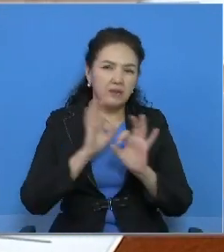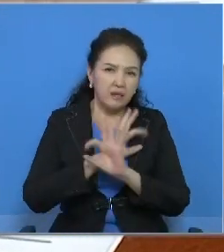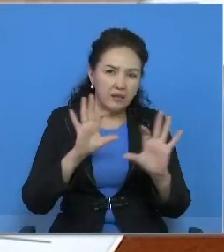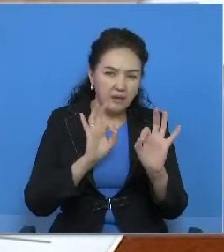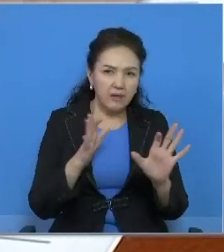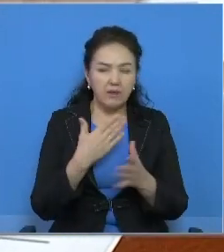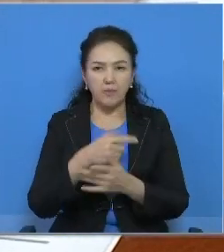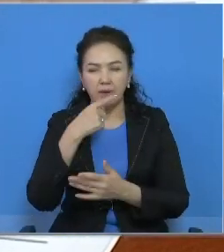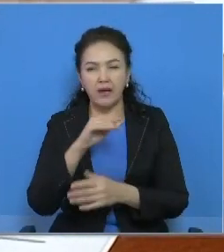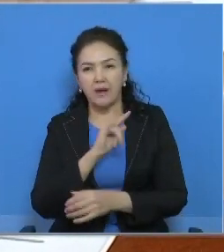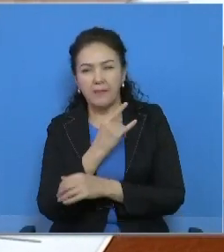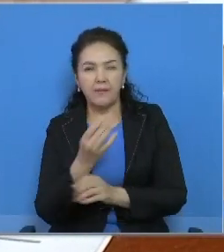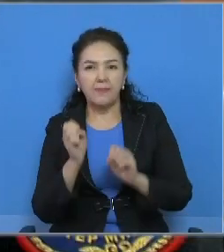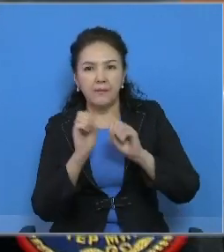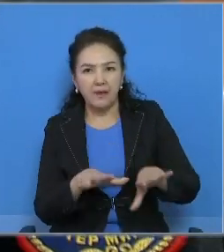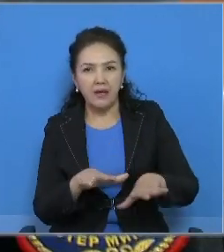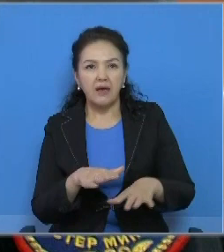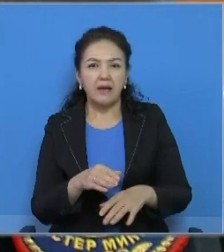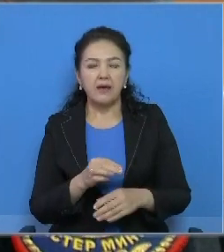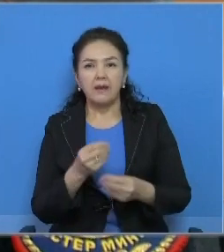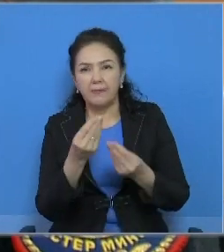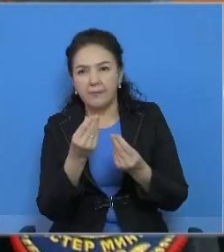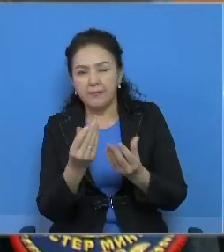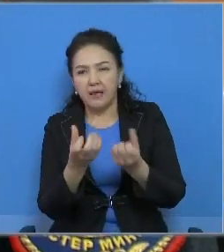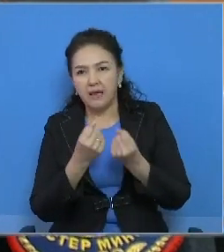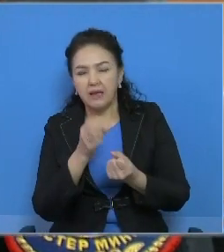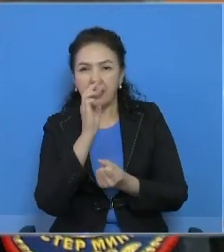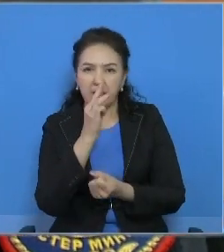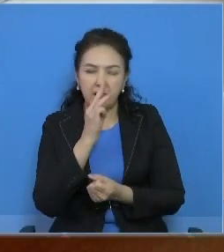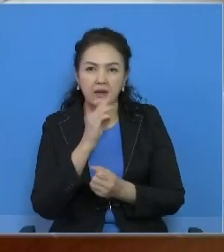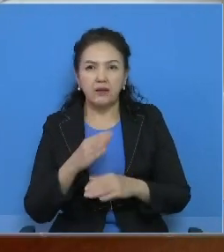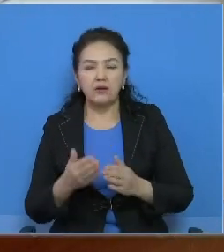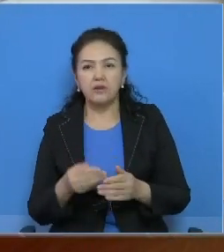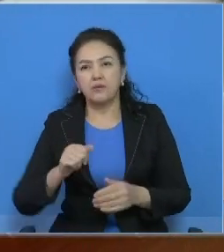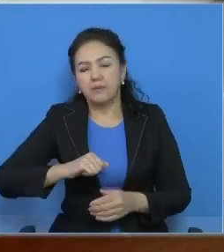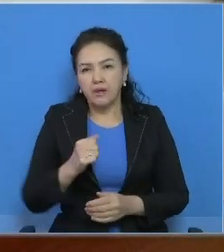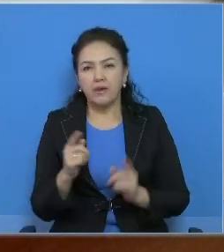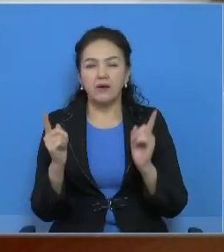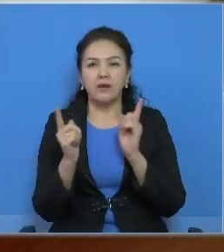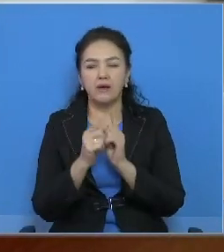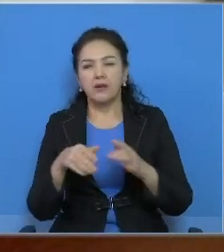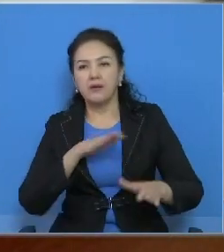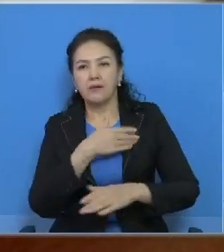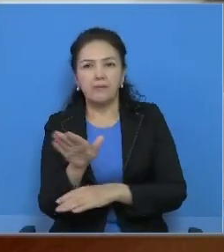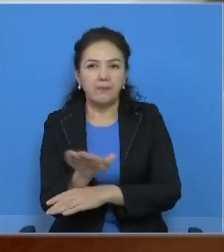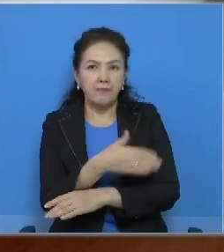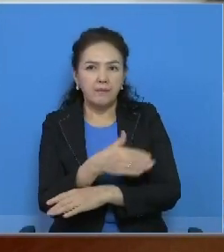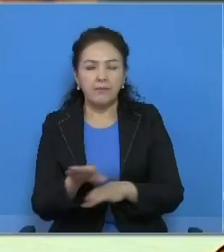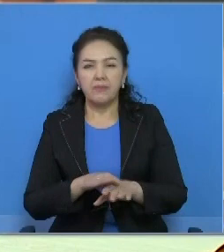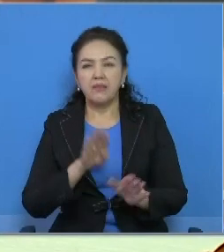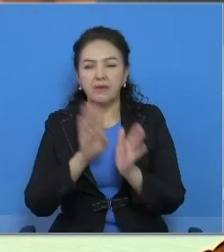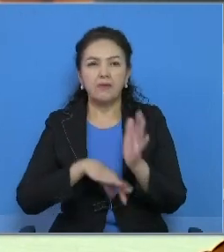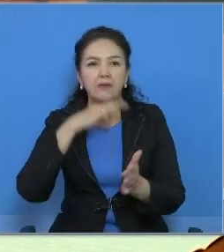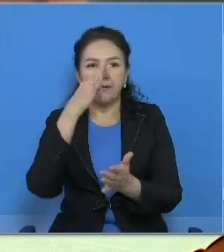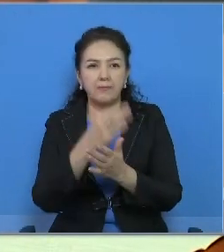көрді. Айтуынша, баласын тастап, жалақысын алуға барғысы келген. Жолда құрбысын кездестіріп, ары қарай қыдырып кеткен. Мұндай жауапсыздық